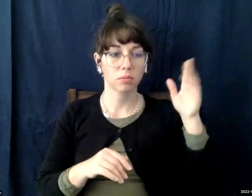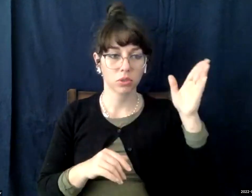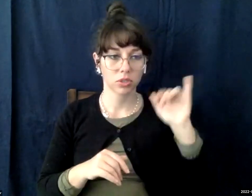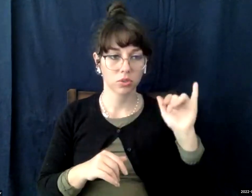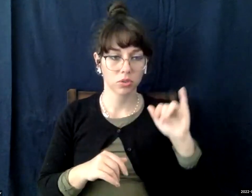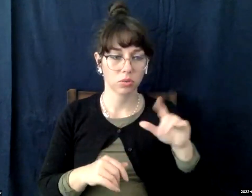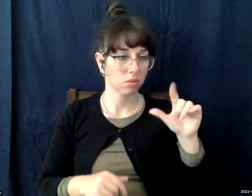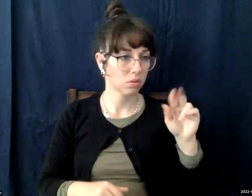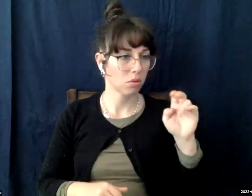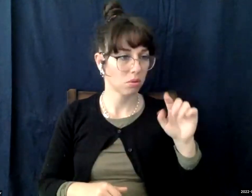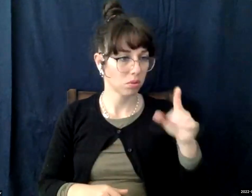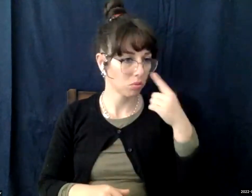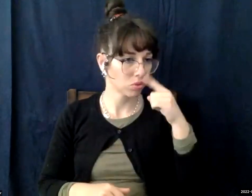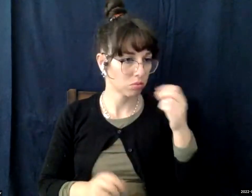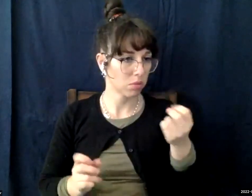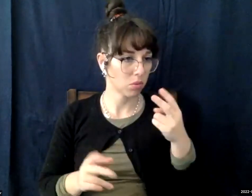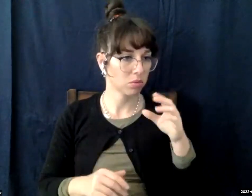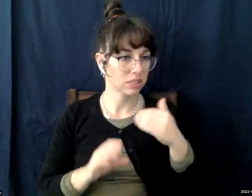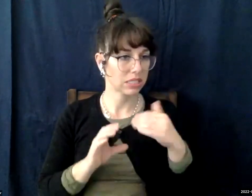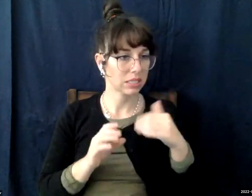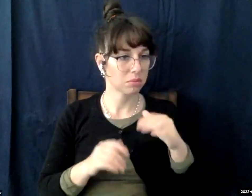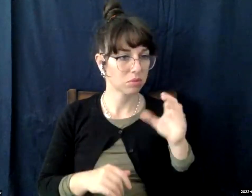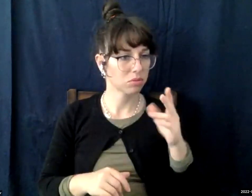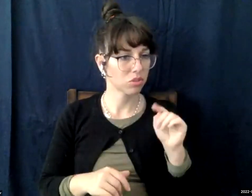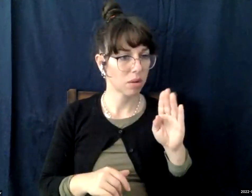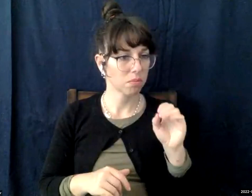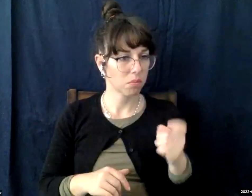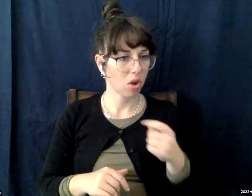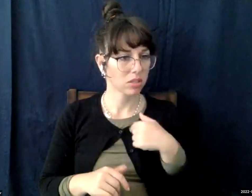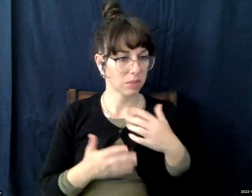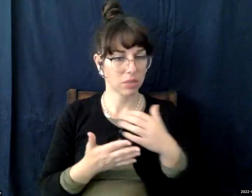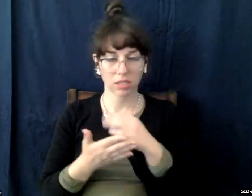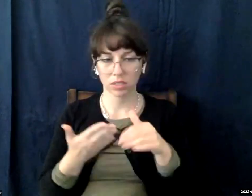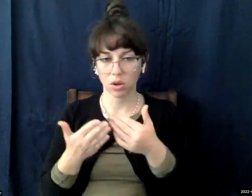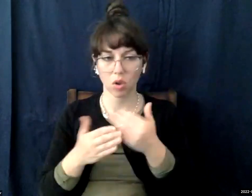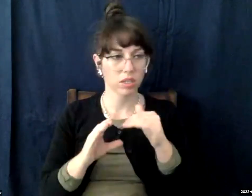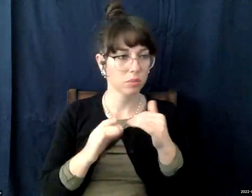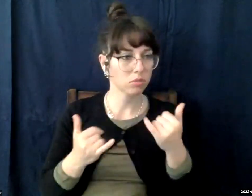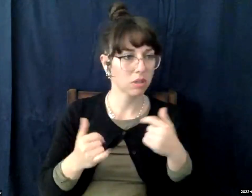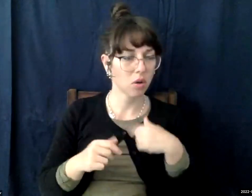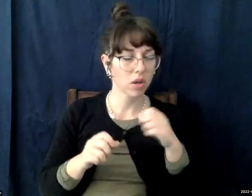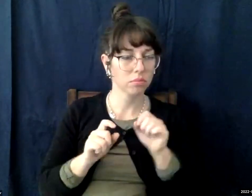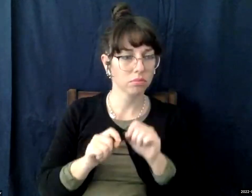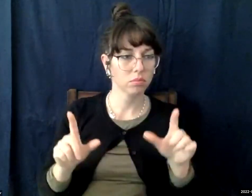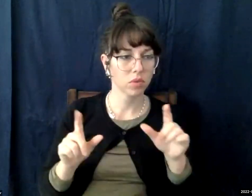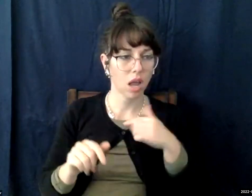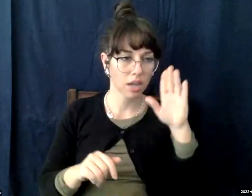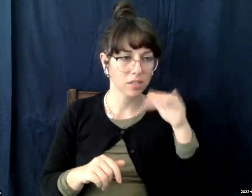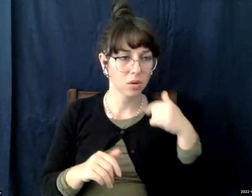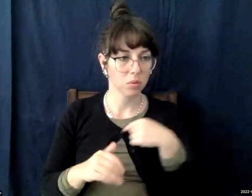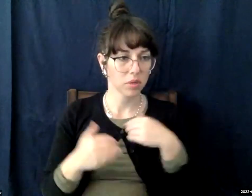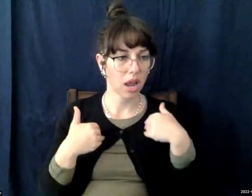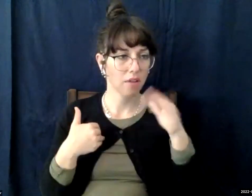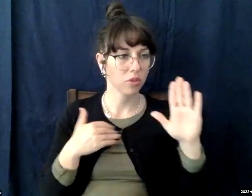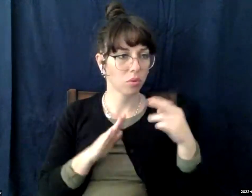able to put in your email address in the chat? I'm collecting the email addresses. I know we have your registration,